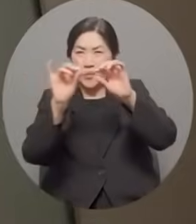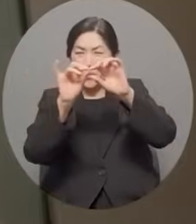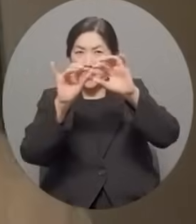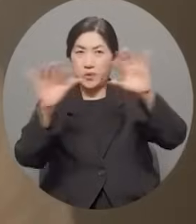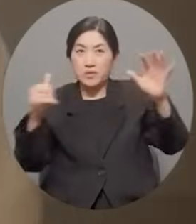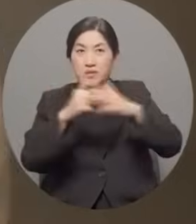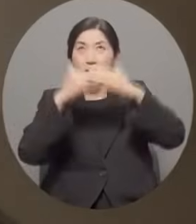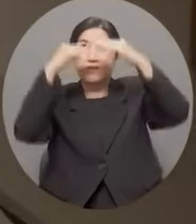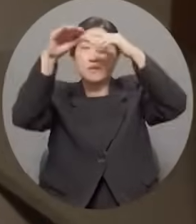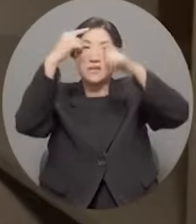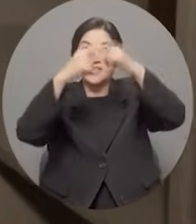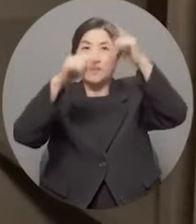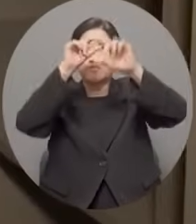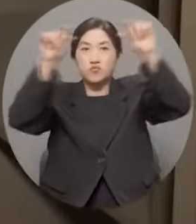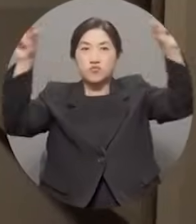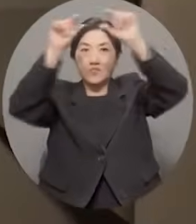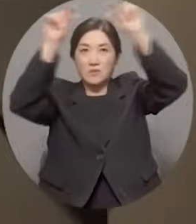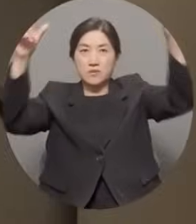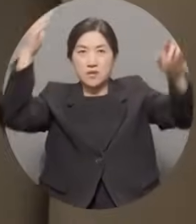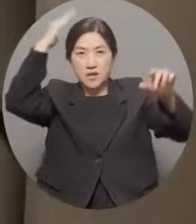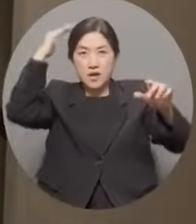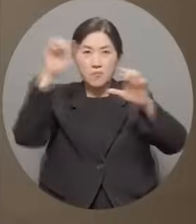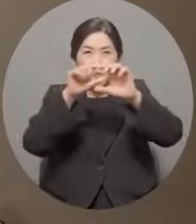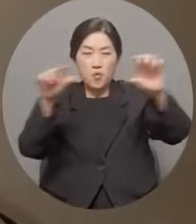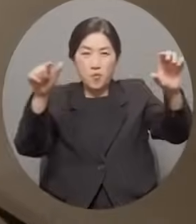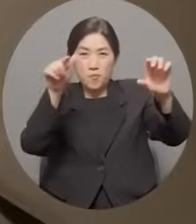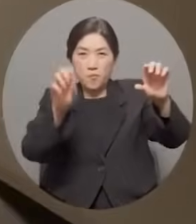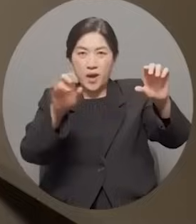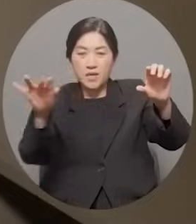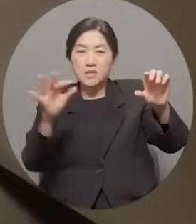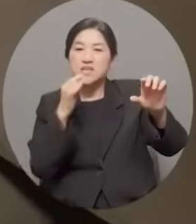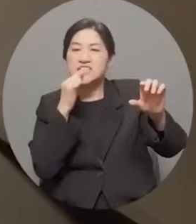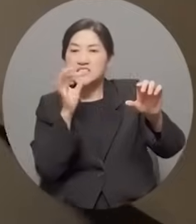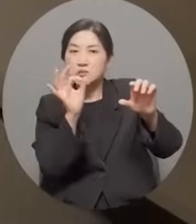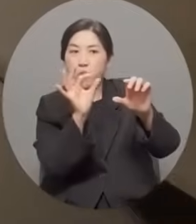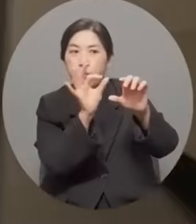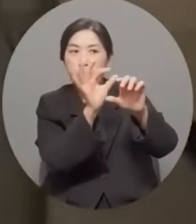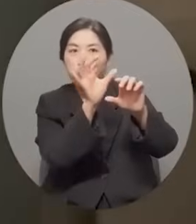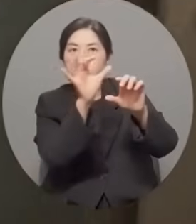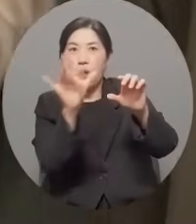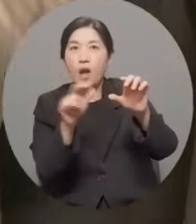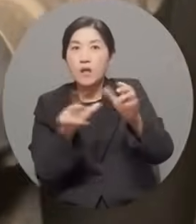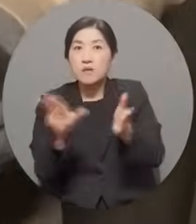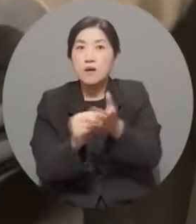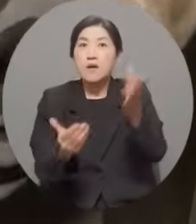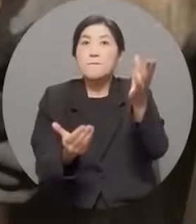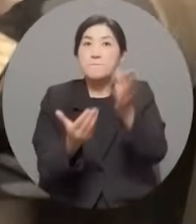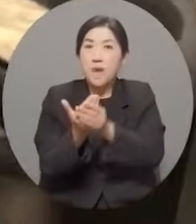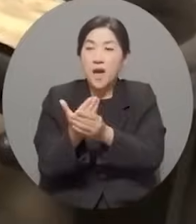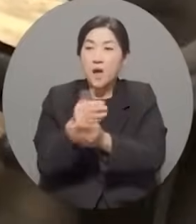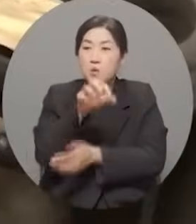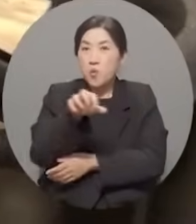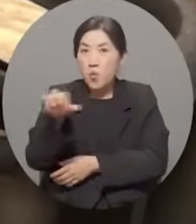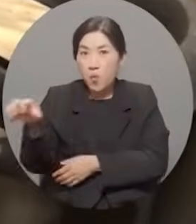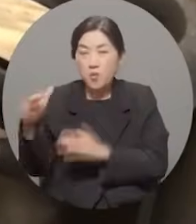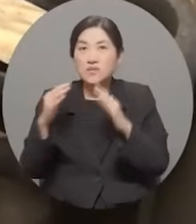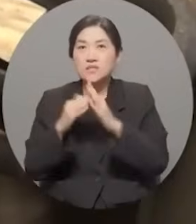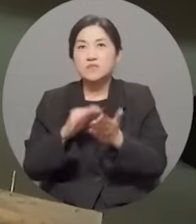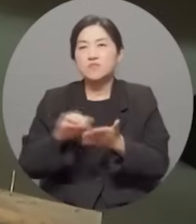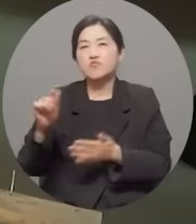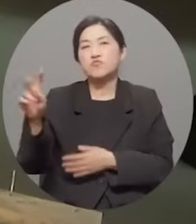공사에 쓰인 각재입니다. 검은 곰팡이가 피고 하얀 포자까지 생겼습니다. 이 같은 문제가 발견된 세대만 수십여 곳에